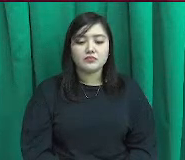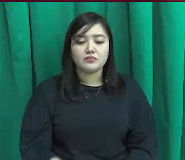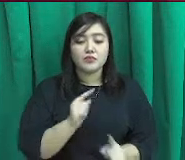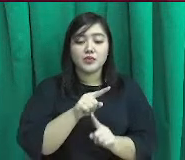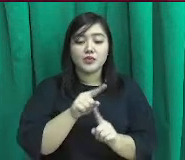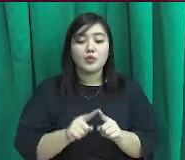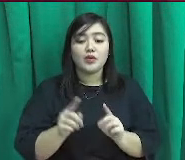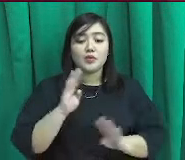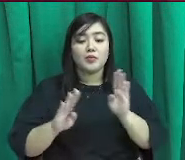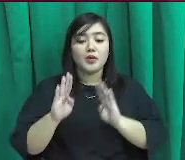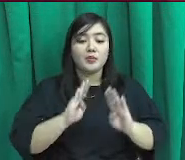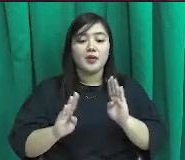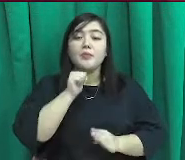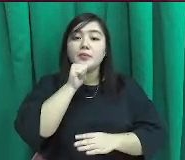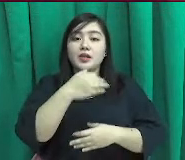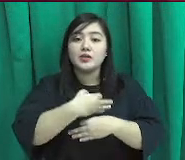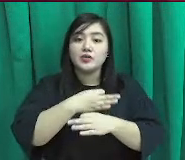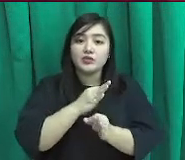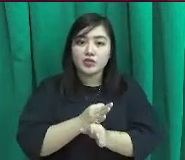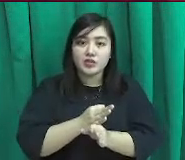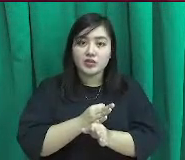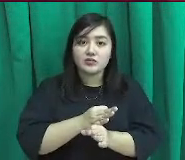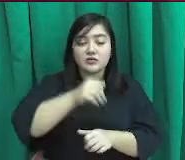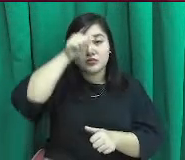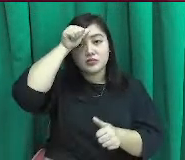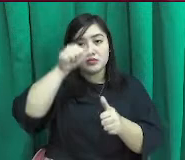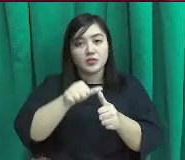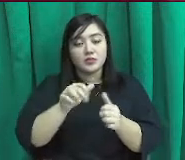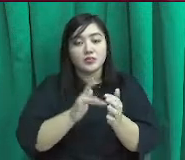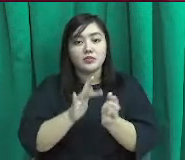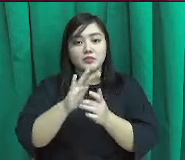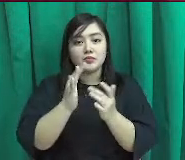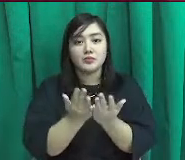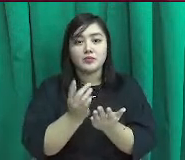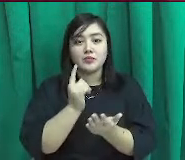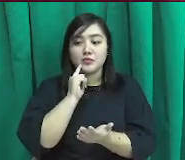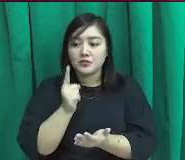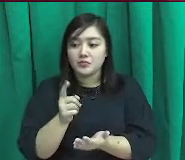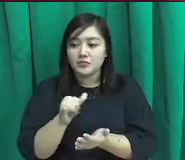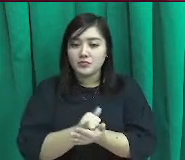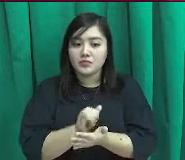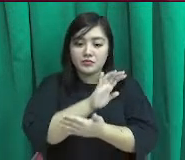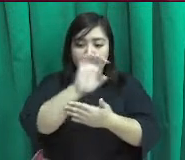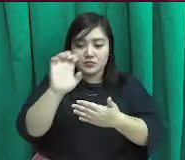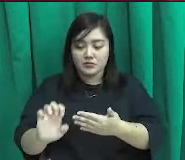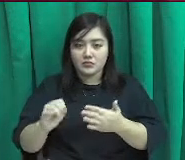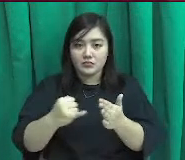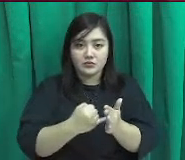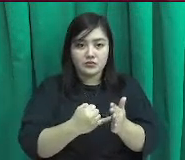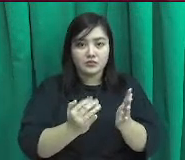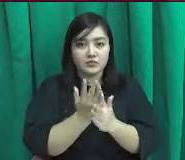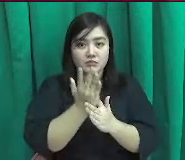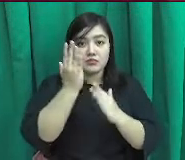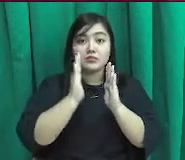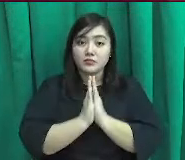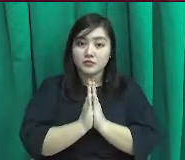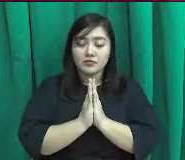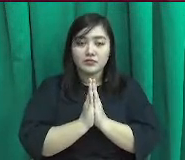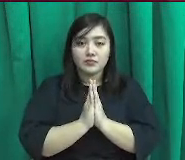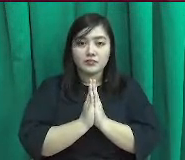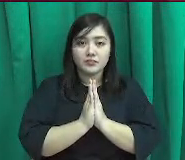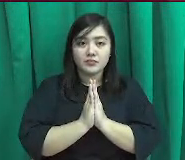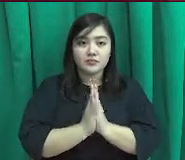doon po, at yun naman po sinasabi ng Bible, tapusin sa panalangin. In fact, naririnig din po natin maging sa pastor natin. Mm-hmm.